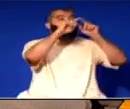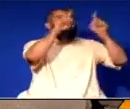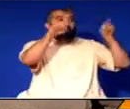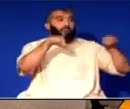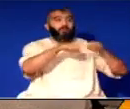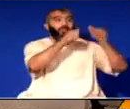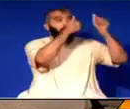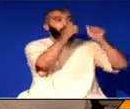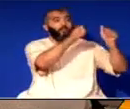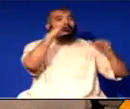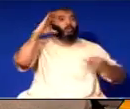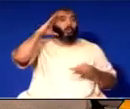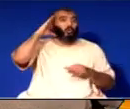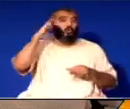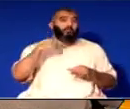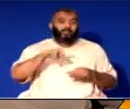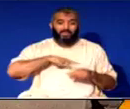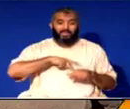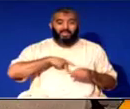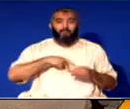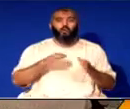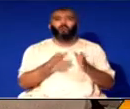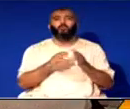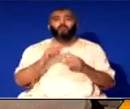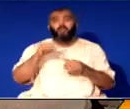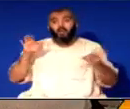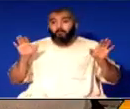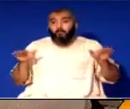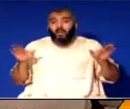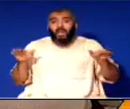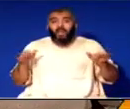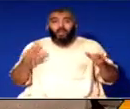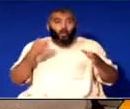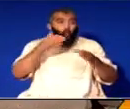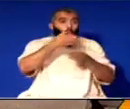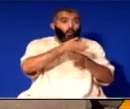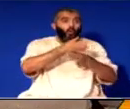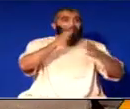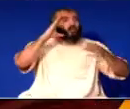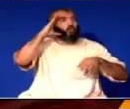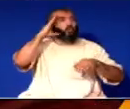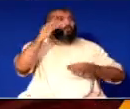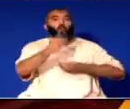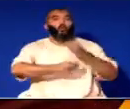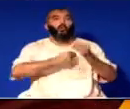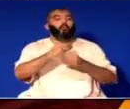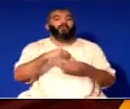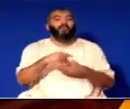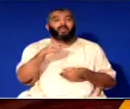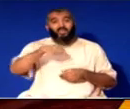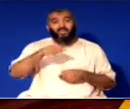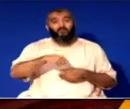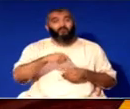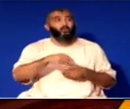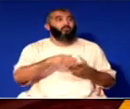هل الملائكه يدخلوا لبيتي ولا نحيها خلاص من نديرها في خزانه ولا حاجه؟